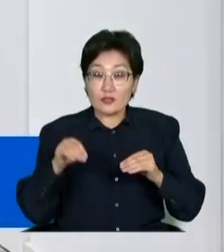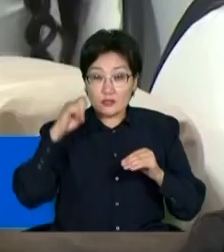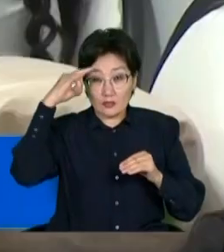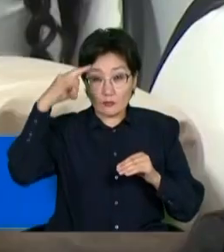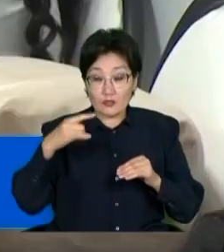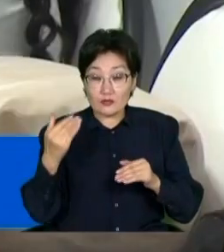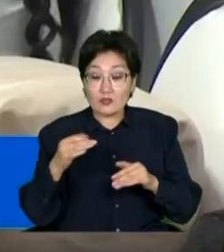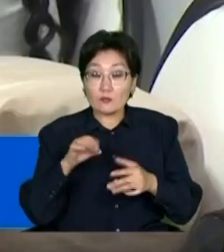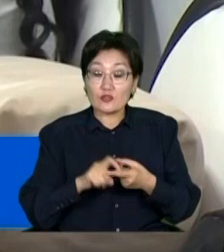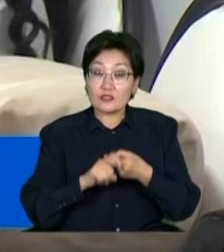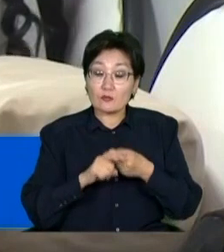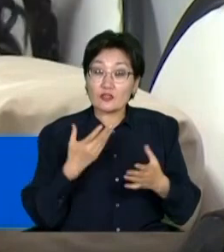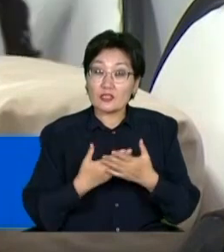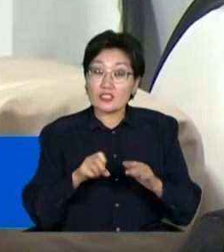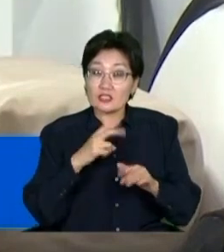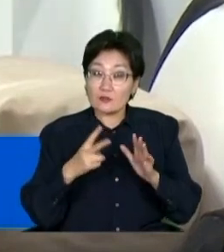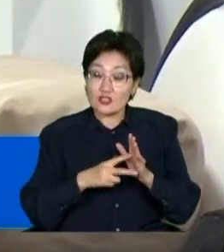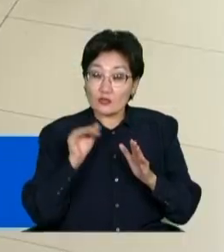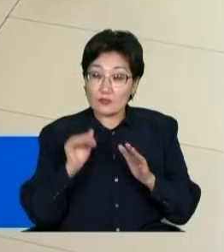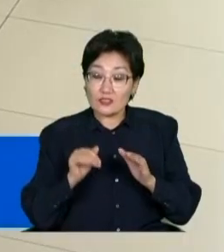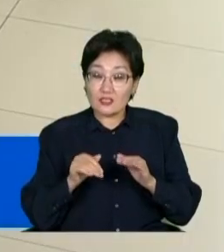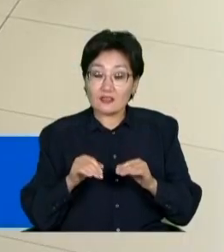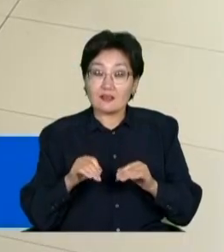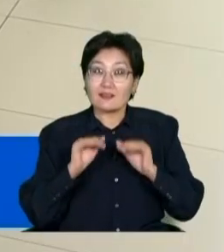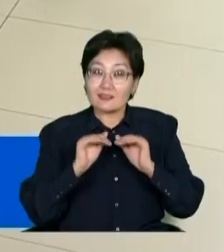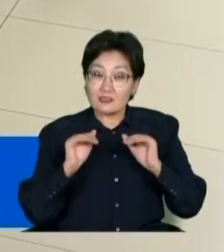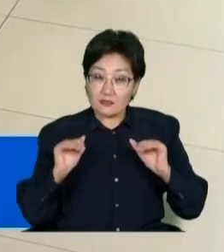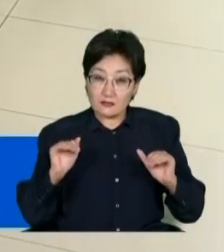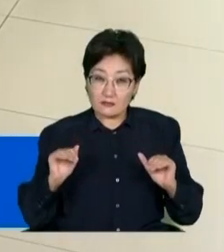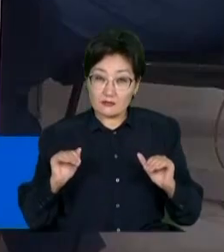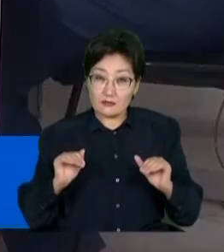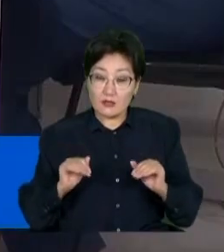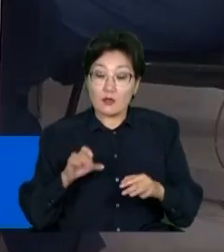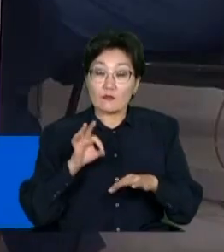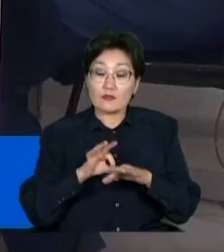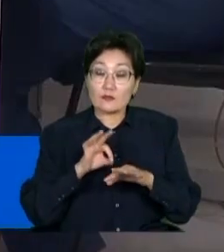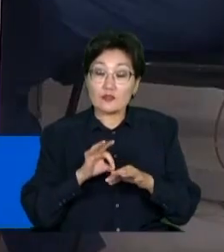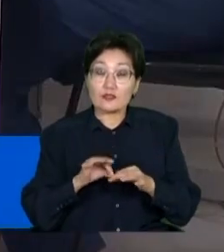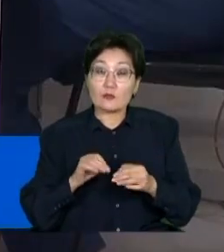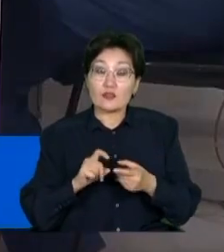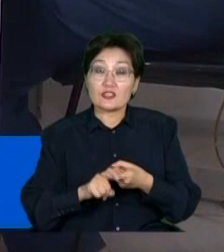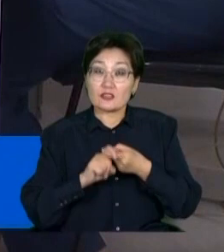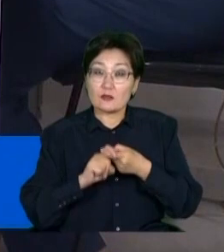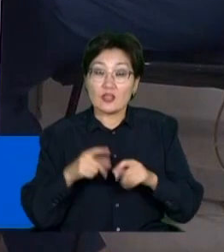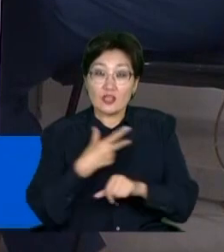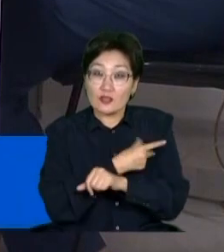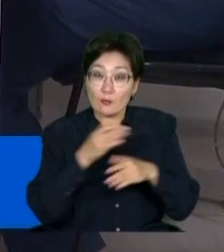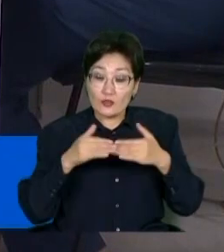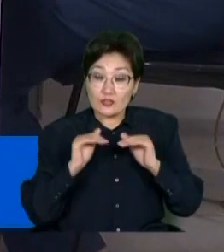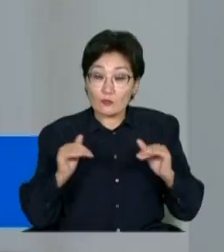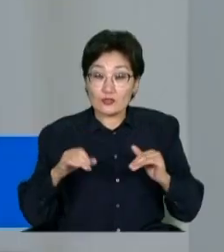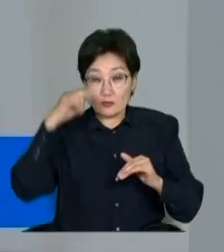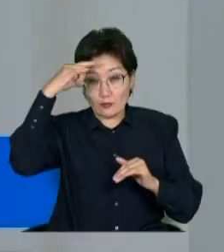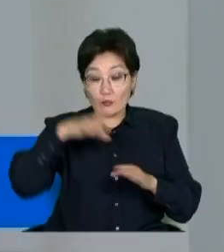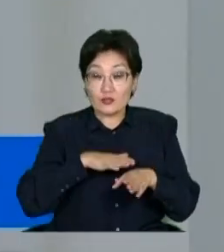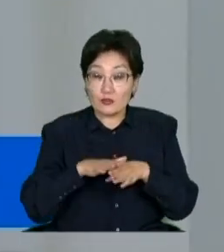по его словам, заразились порядка 17 тысяч несовершеннолетних казахстанцев. Вирус в основном атакует непривитых. В стране сейчас